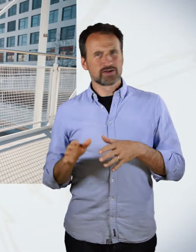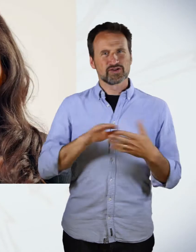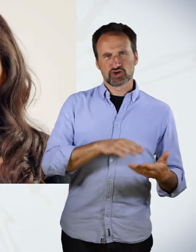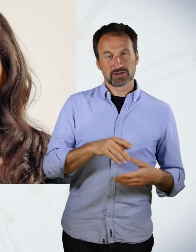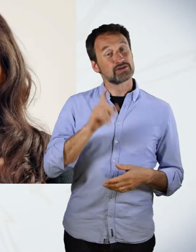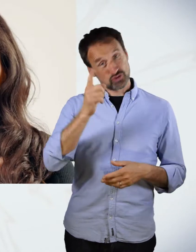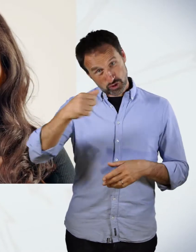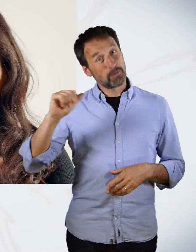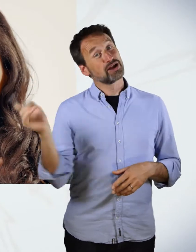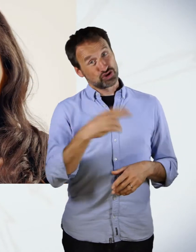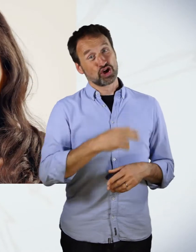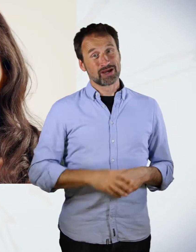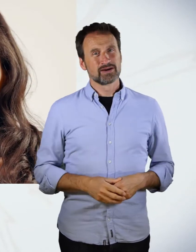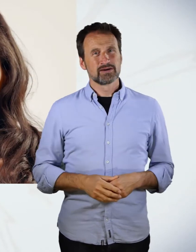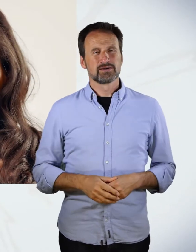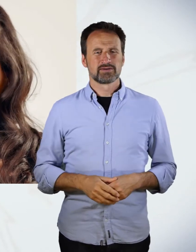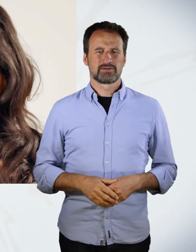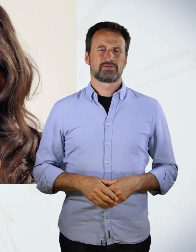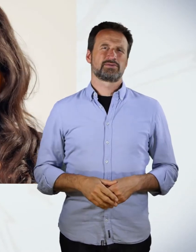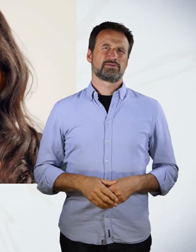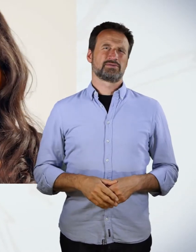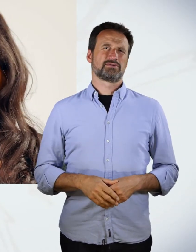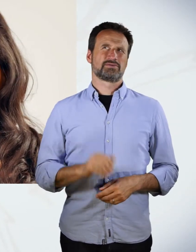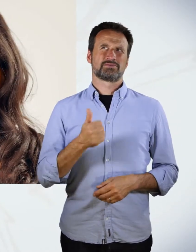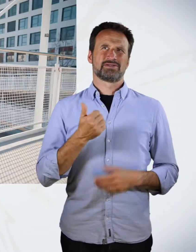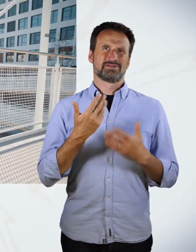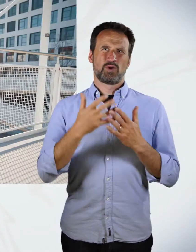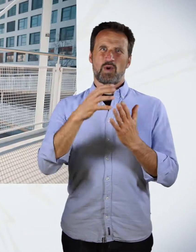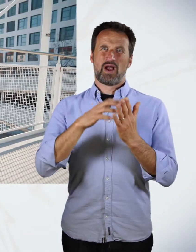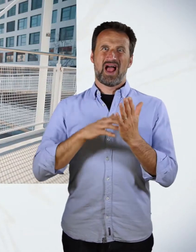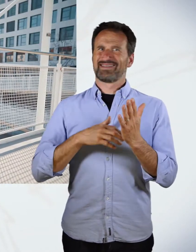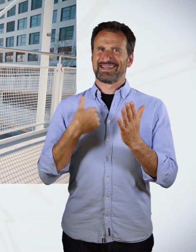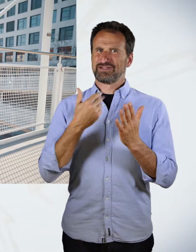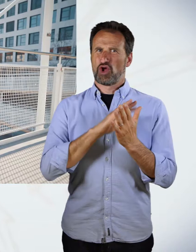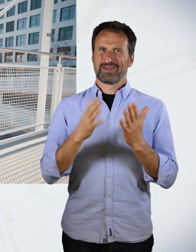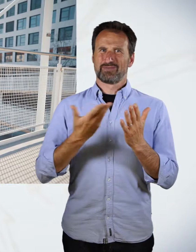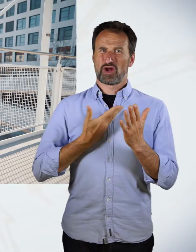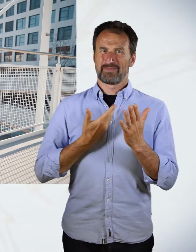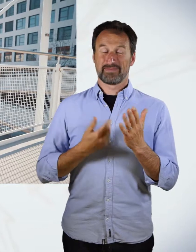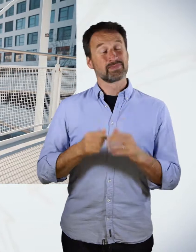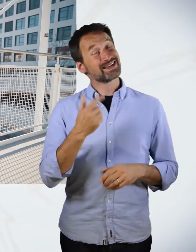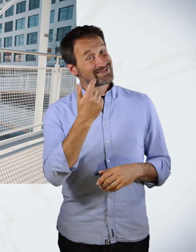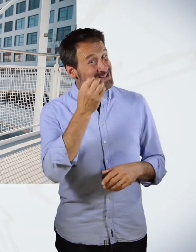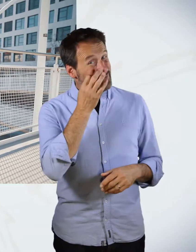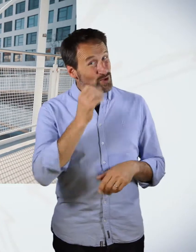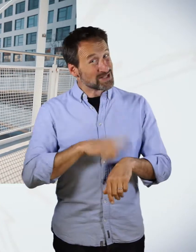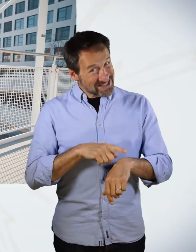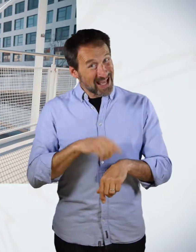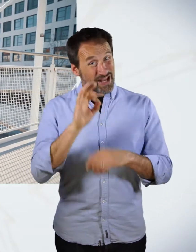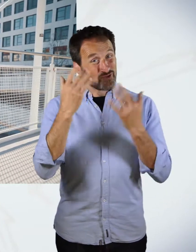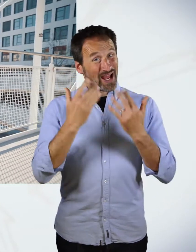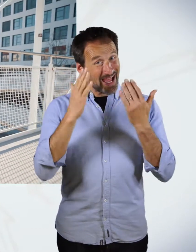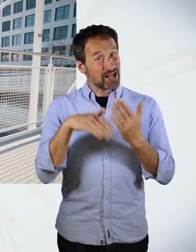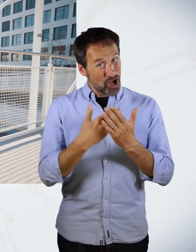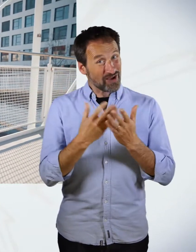zurück. So einen langen Text in einem goldenen Umschlag hatte ich noch nie. Du hast 20 Minuten Zeit, um die Rechenaufgabe zu lösen. Stifte